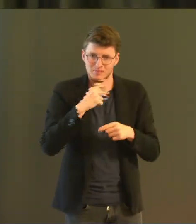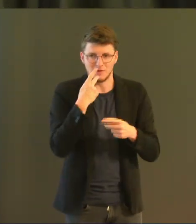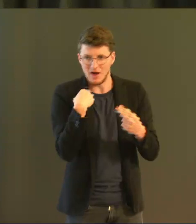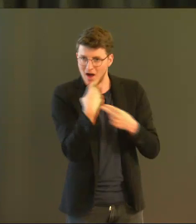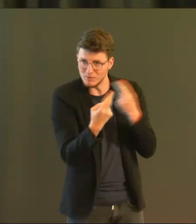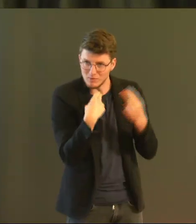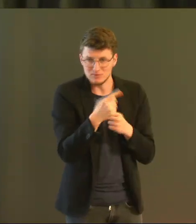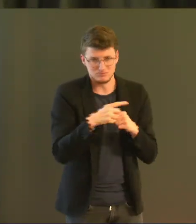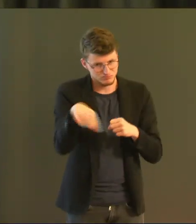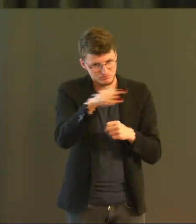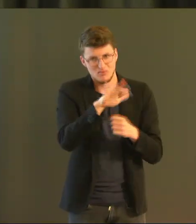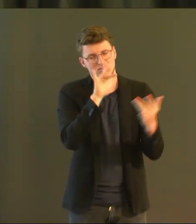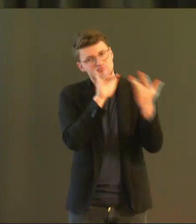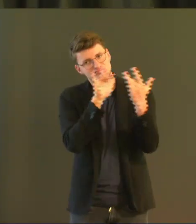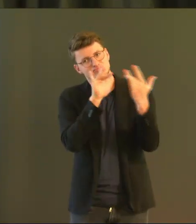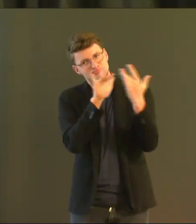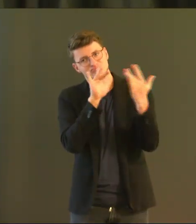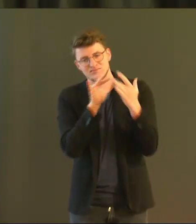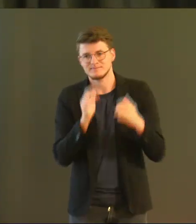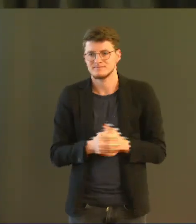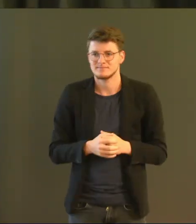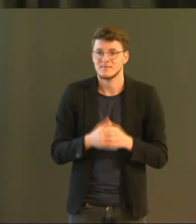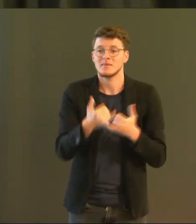un format cinéma